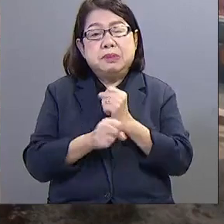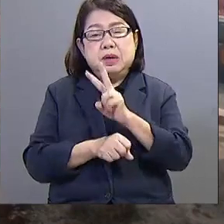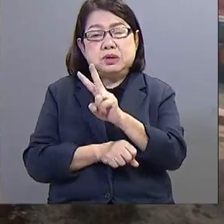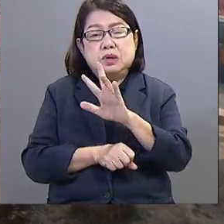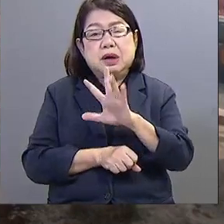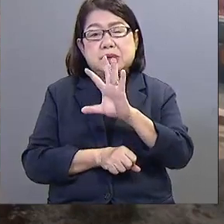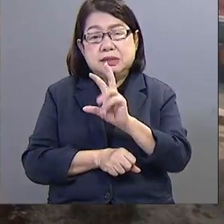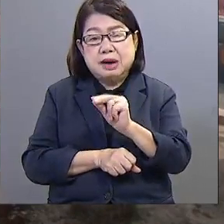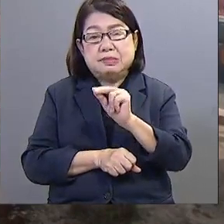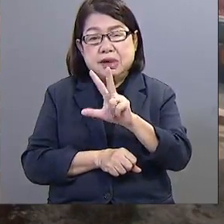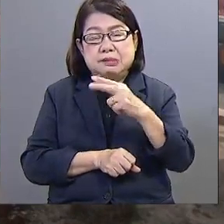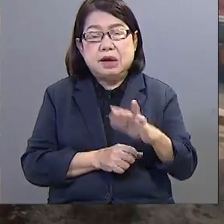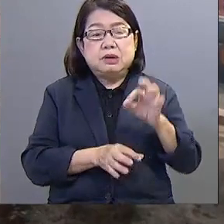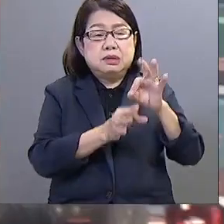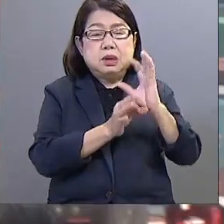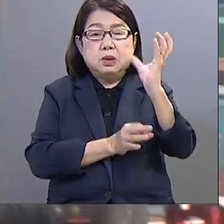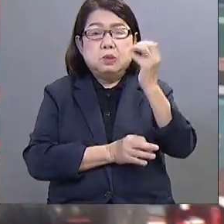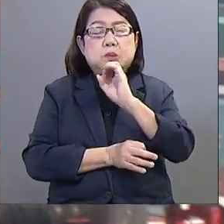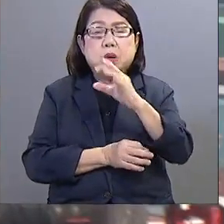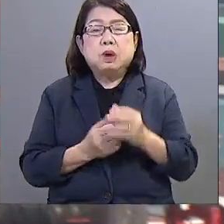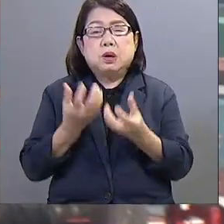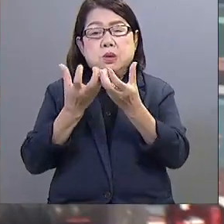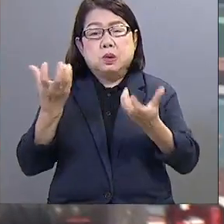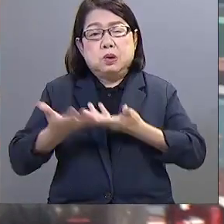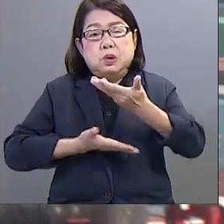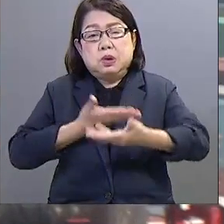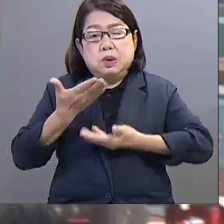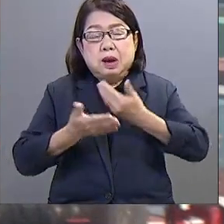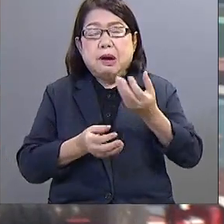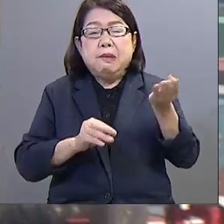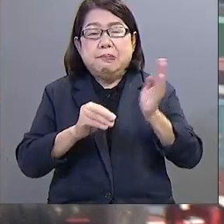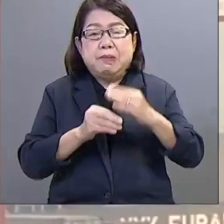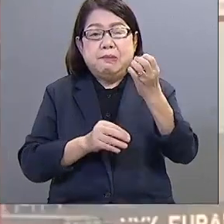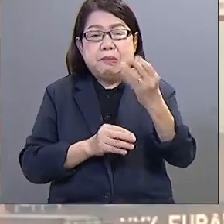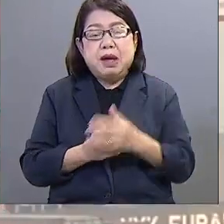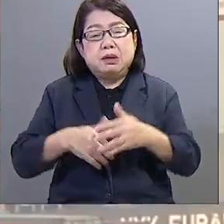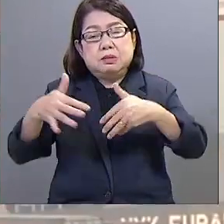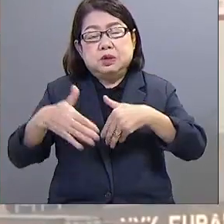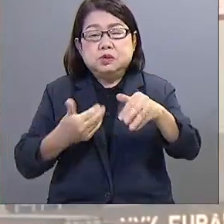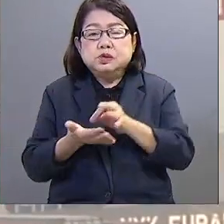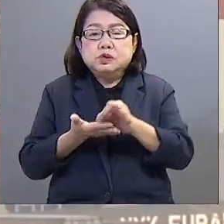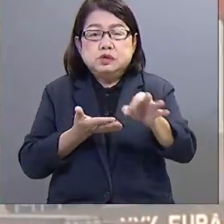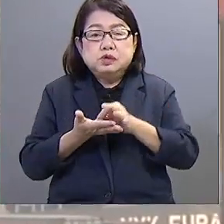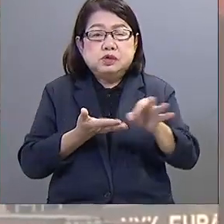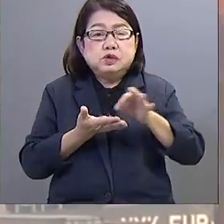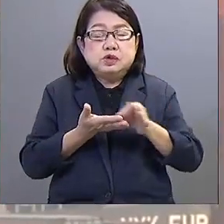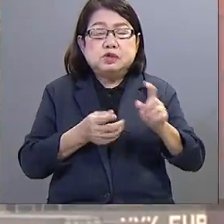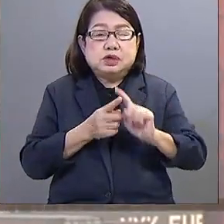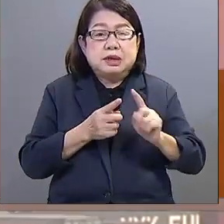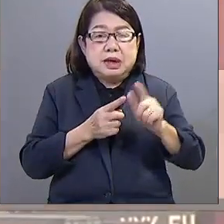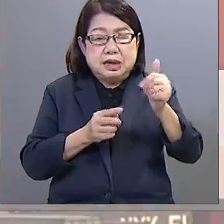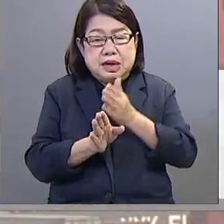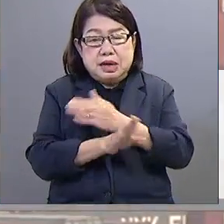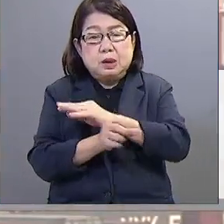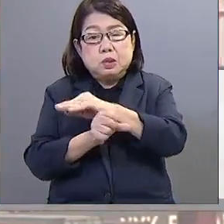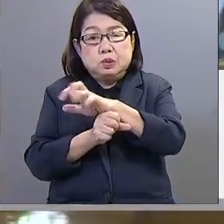ธนาคารโลกรายงานอีกนะคะว่าราคาสินค้าโภคภัณฑ์ที่สูงขึ้นแล้วก็การบริโภคในประเทศฟื้นตัวหลังการระบาดทำให้เศรษฐกิจใน